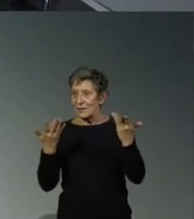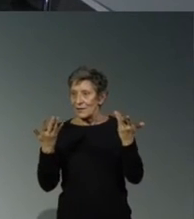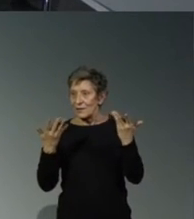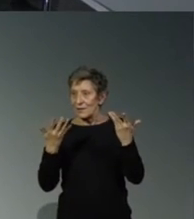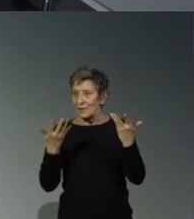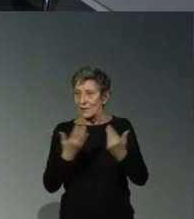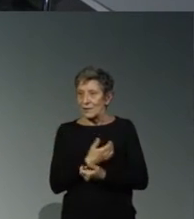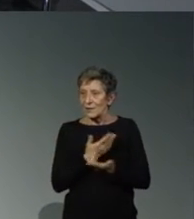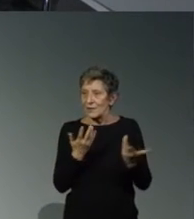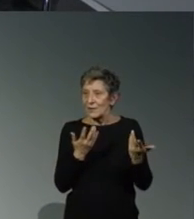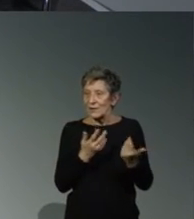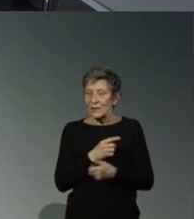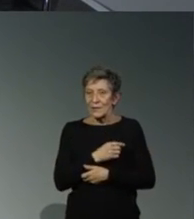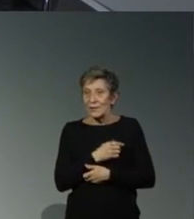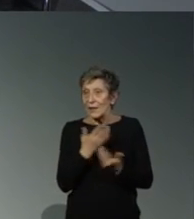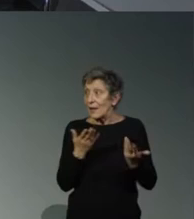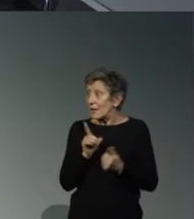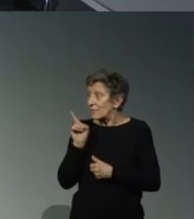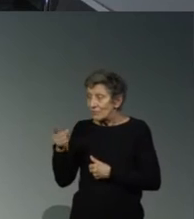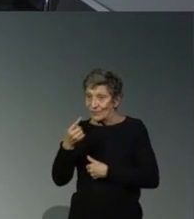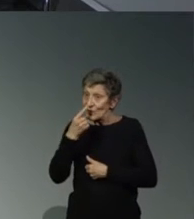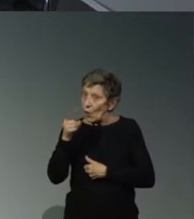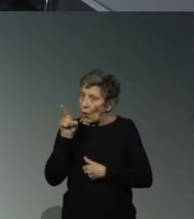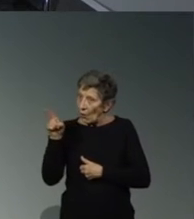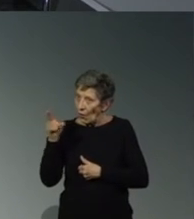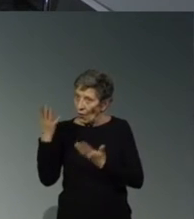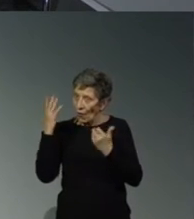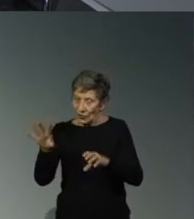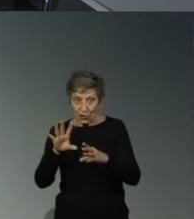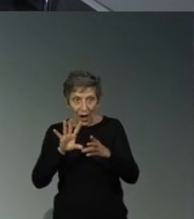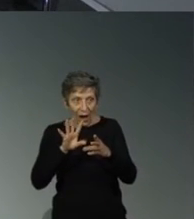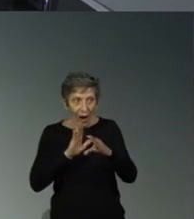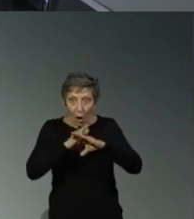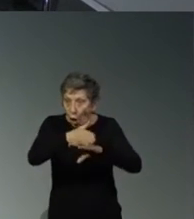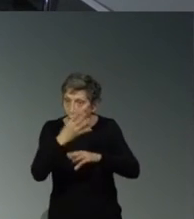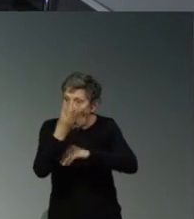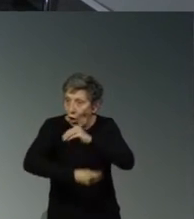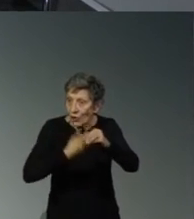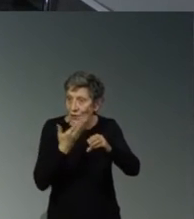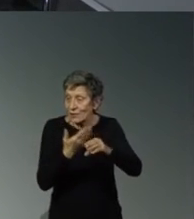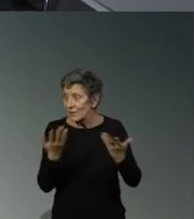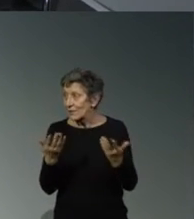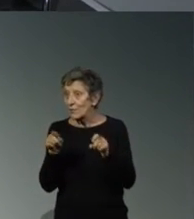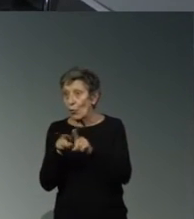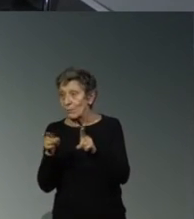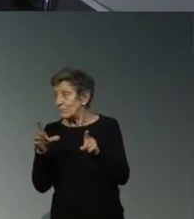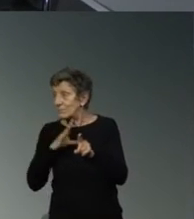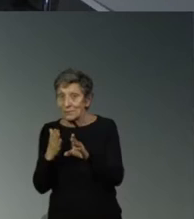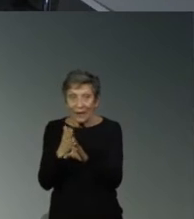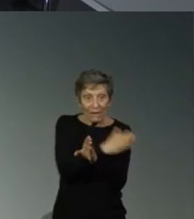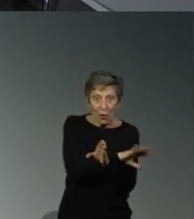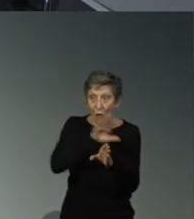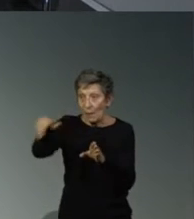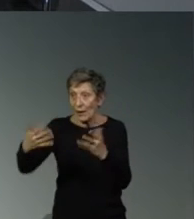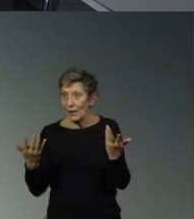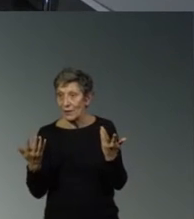ils sentent que vous êtes rentré dans un autre univers? Enfin, un petit peu s'il y a eu un avant après cette